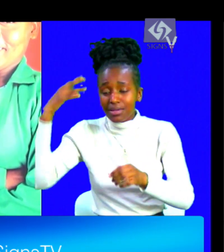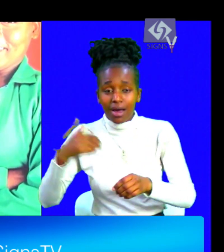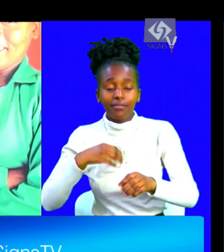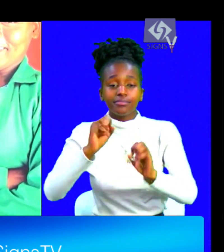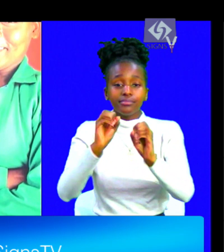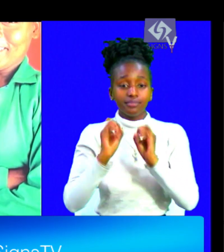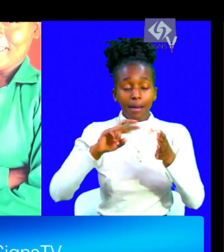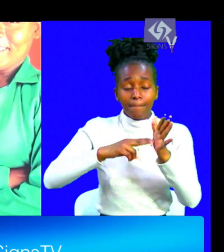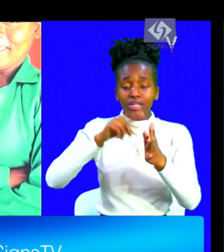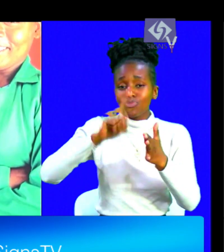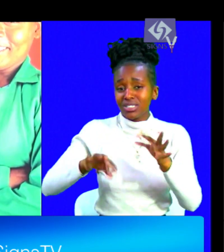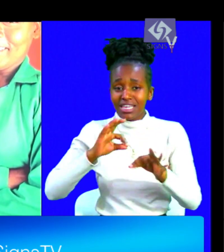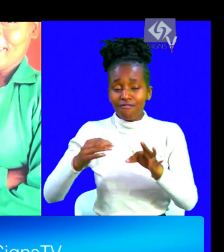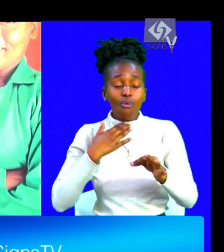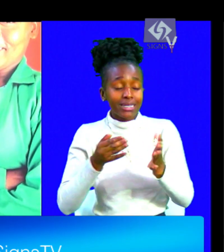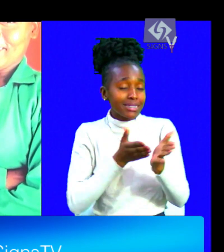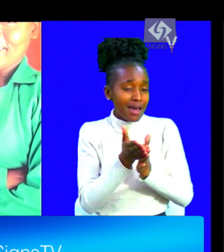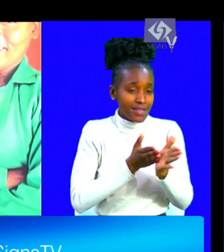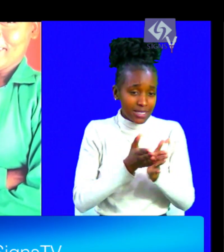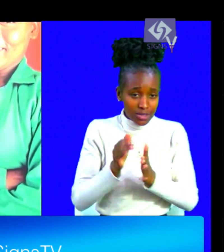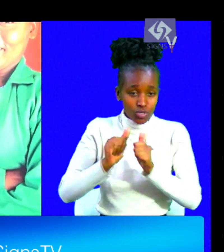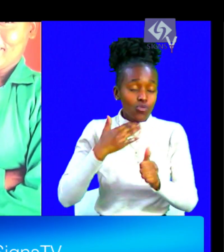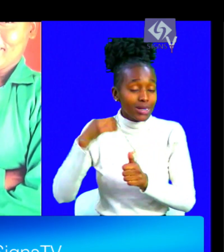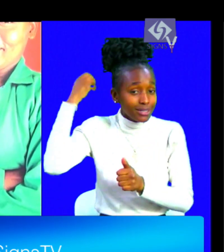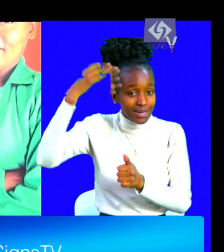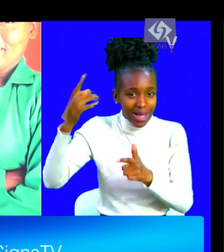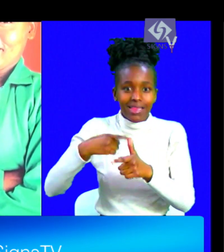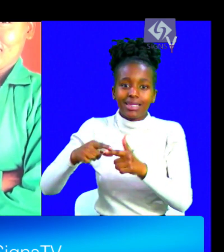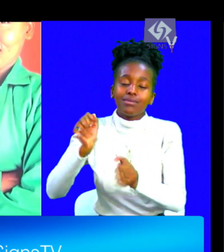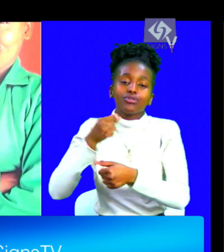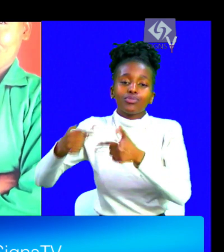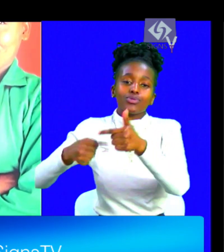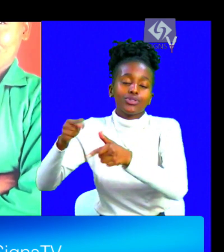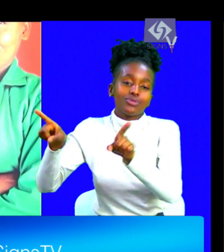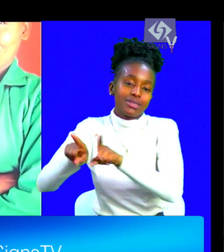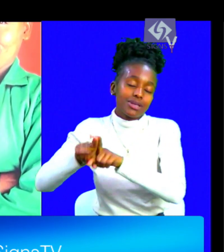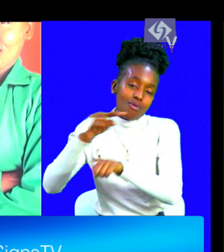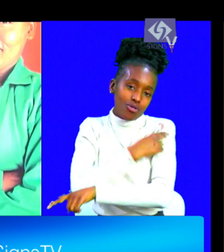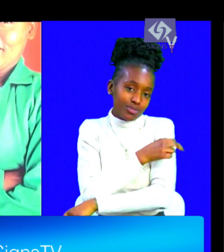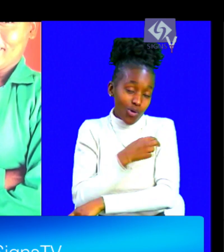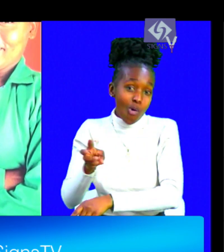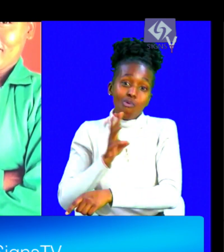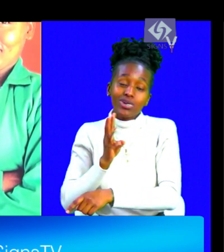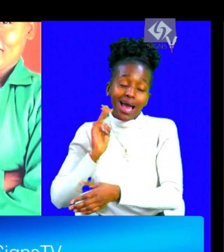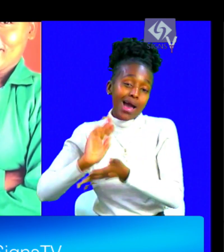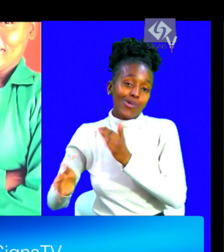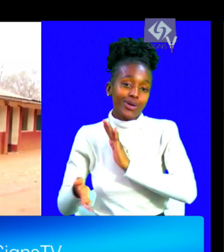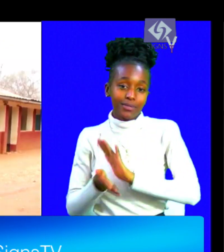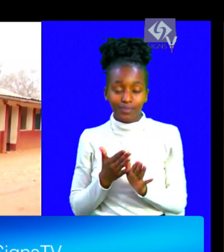kwamba kama kuna huduma yote ambayo inahitaji stima haiwezi endelea pale. Vile vile hakuna maji kule,